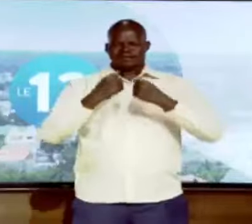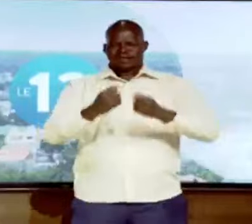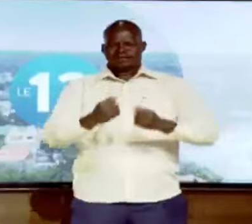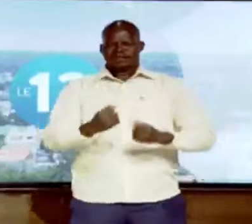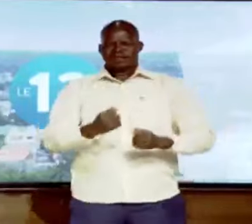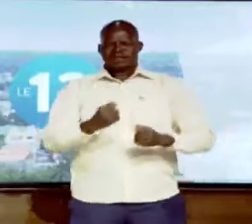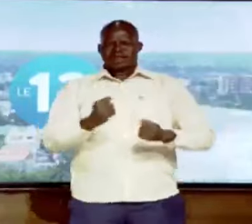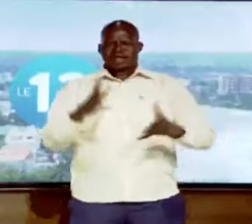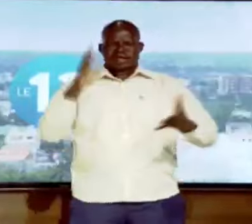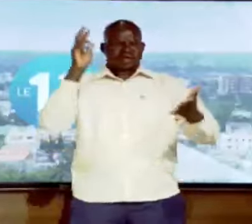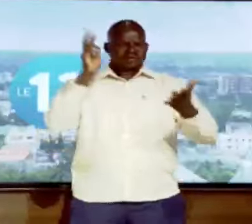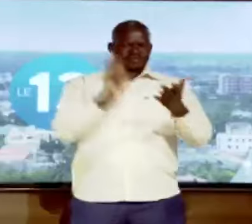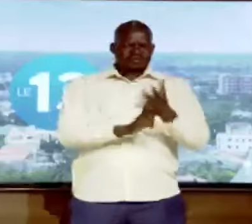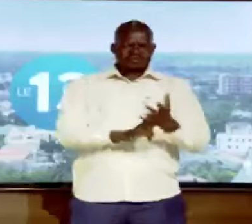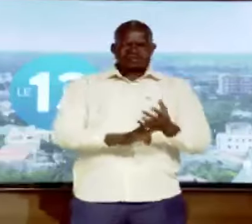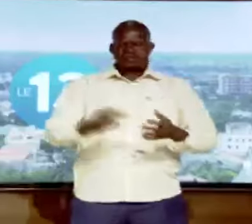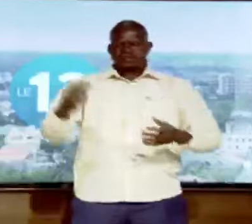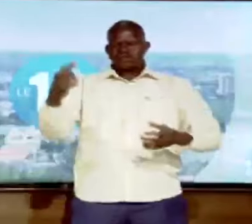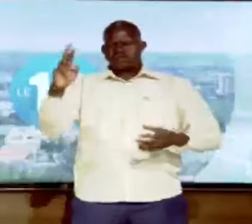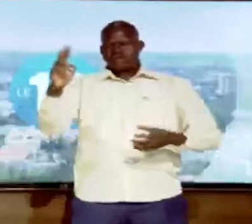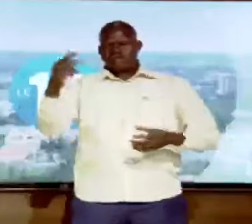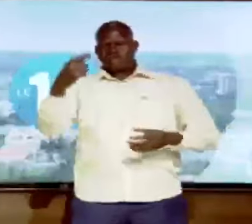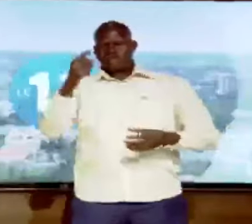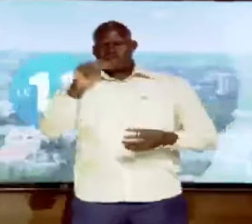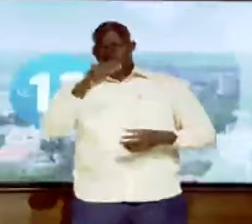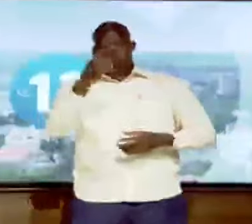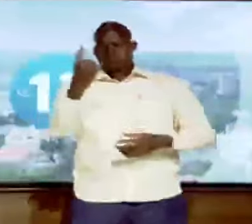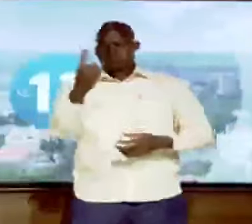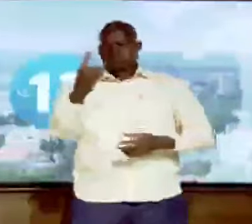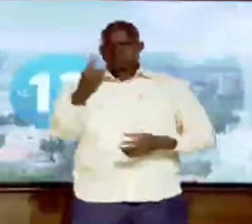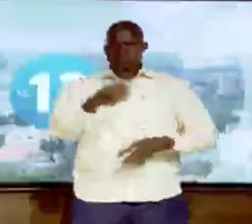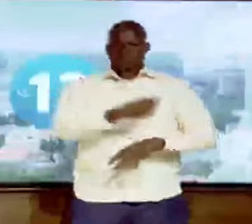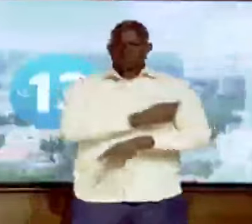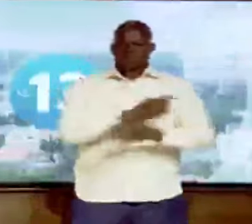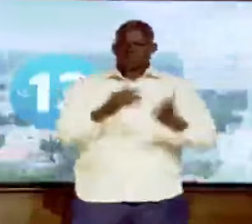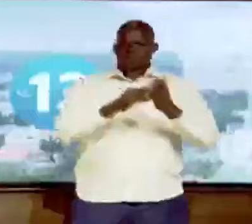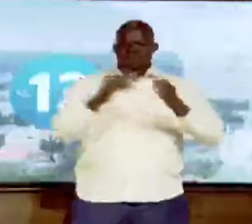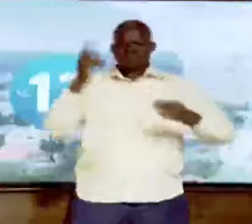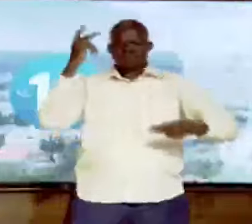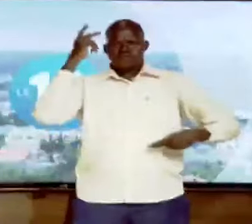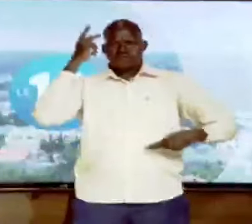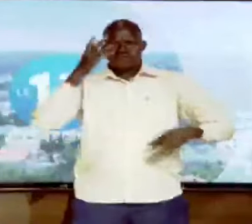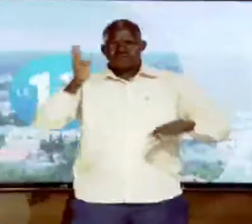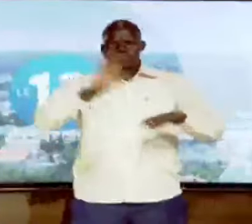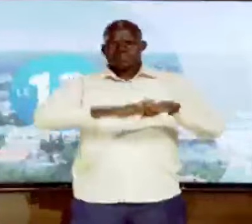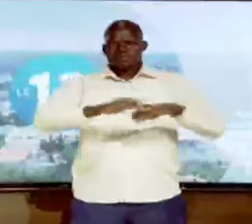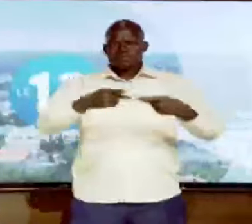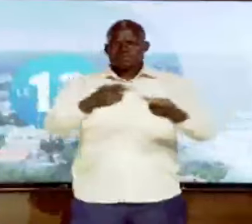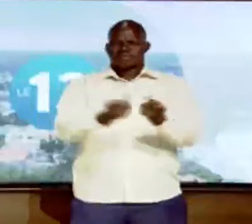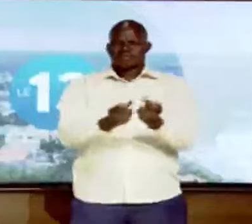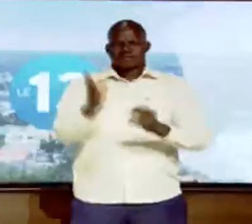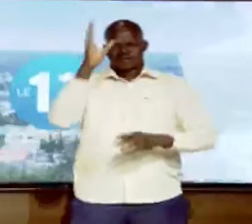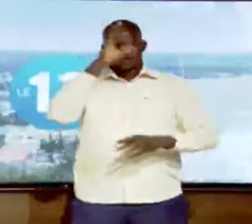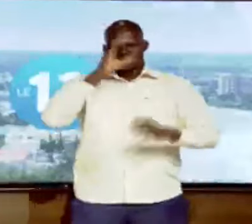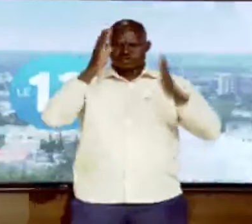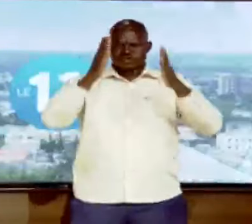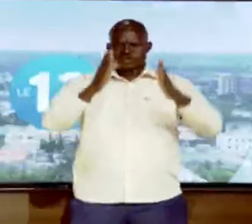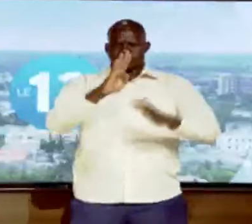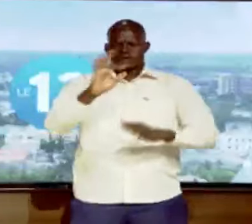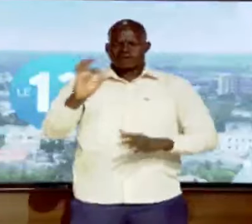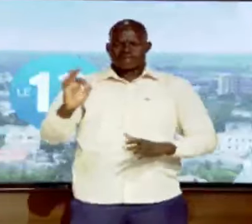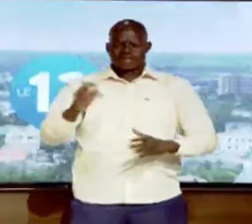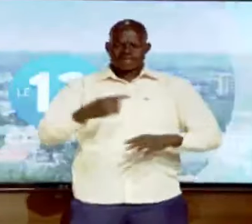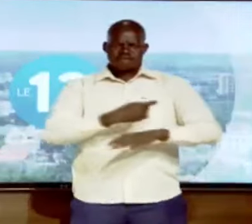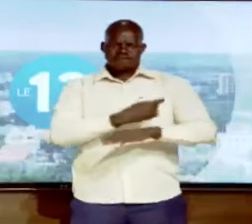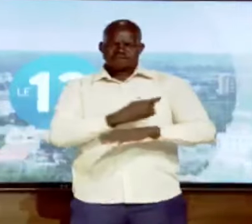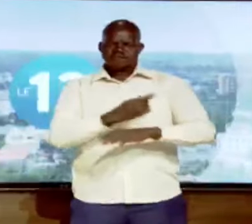juin dernier le R21 matrix m le vaccin contre le palodisme mise au point par des chercheurs bkinabais un vaccin